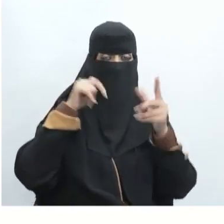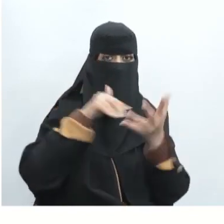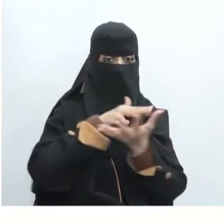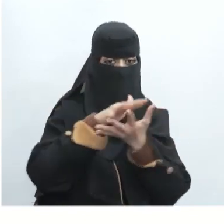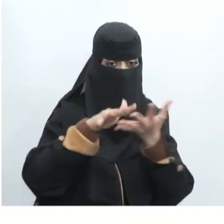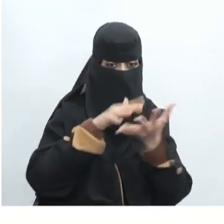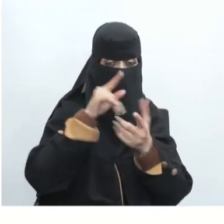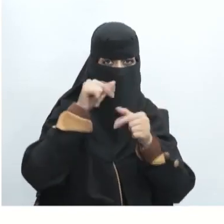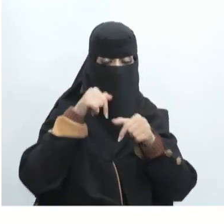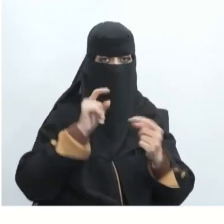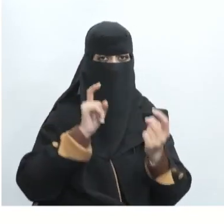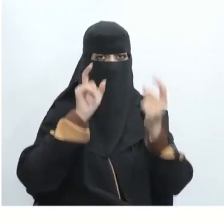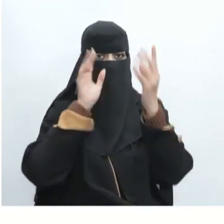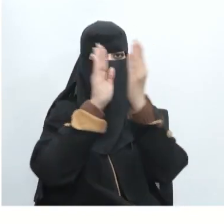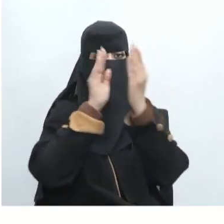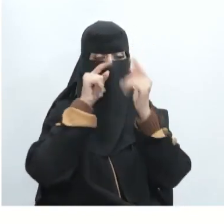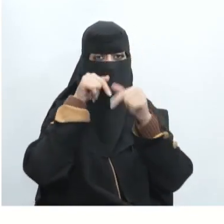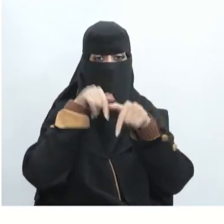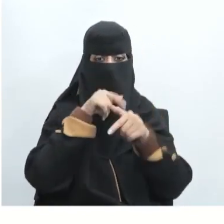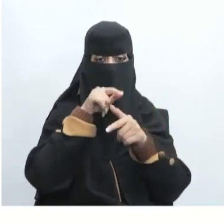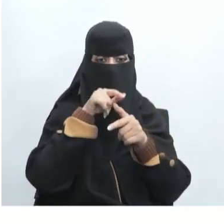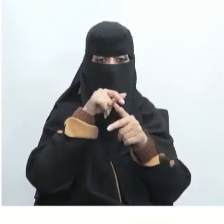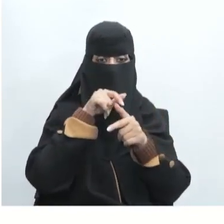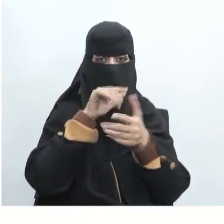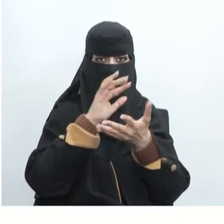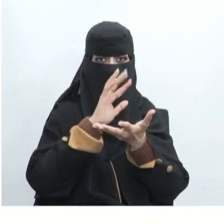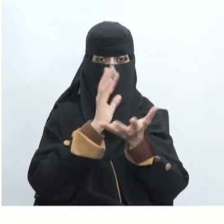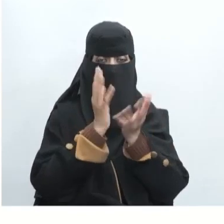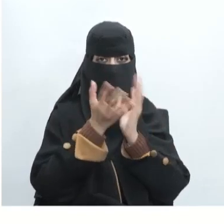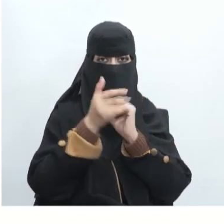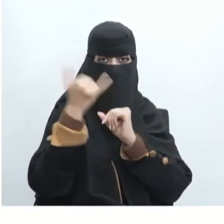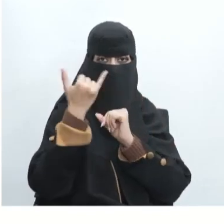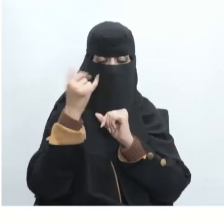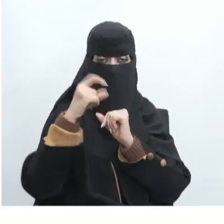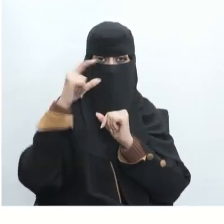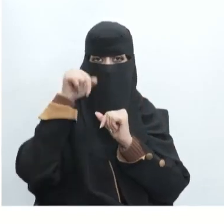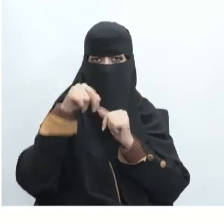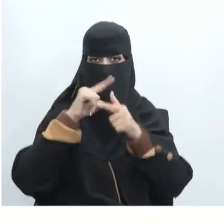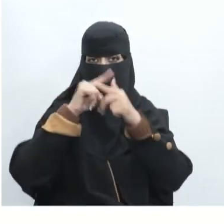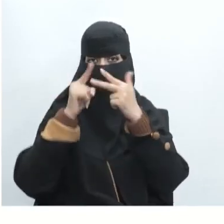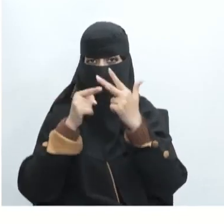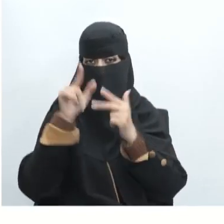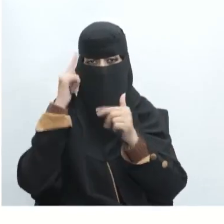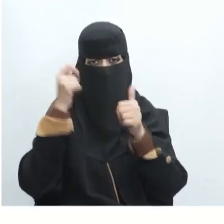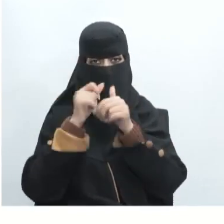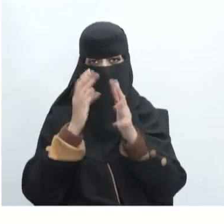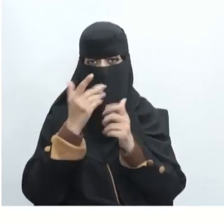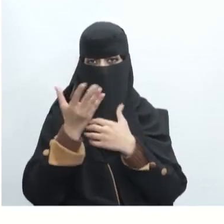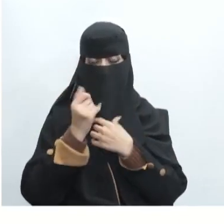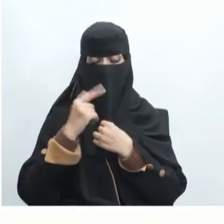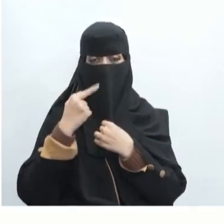لكم هي ثلاثا من المشكلات ما هي ابرز مشكلات العالم العربي